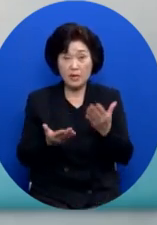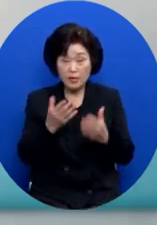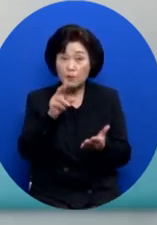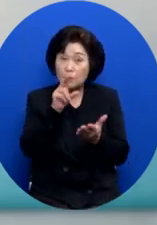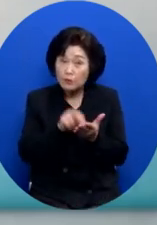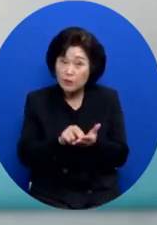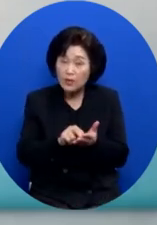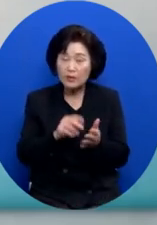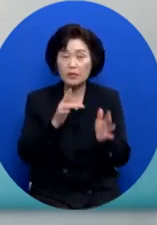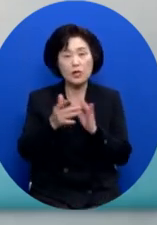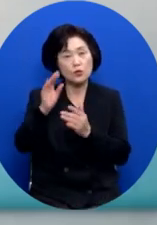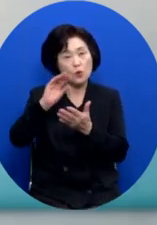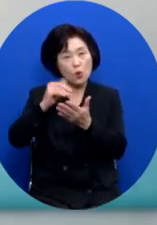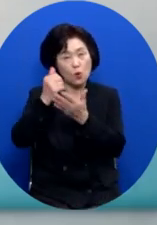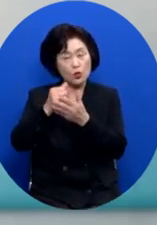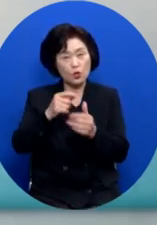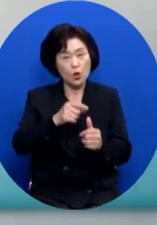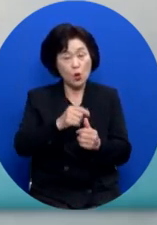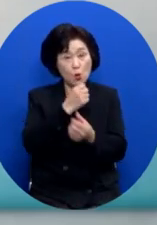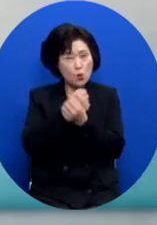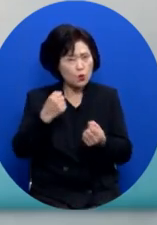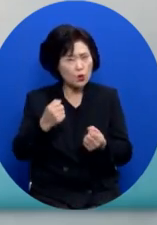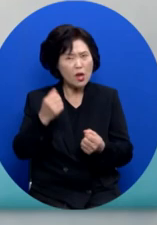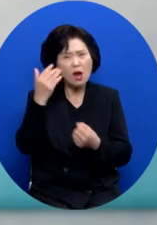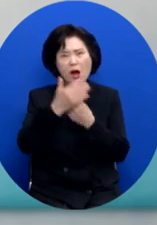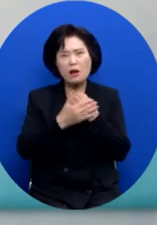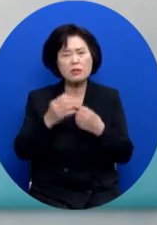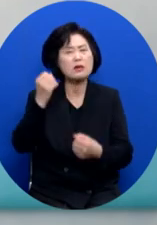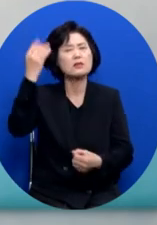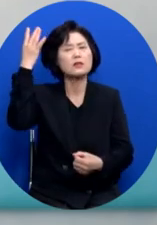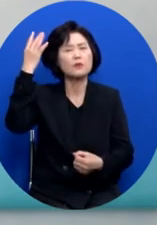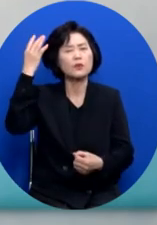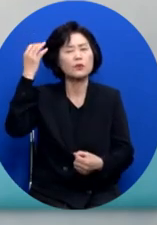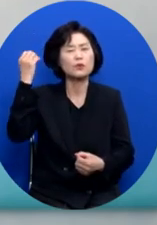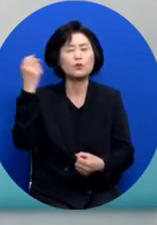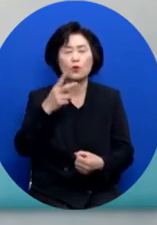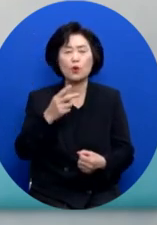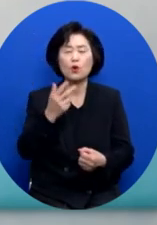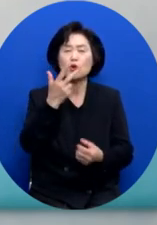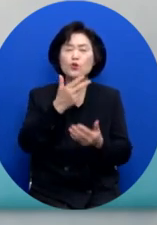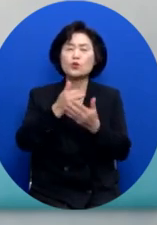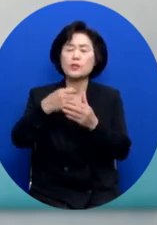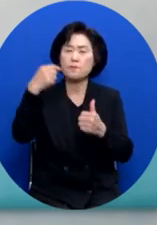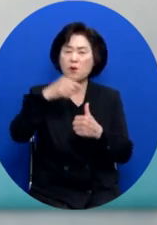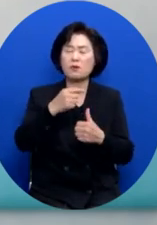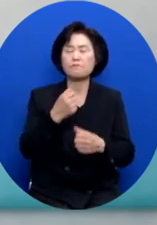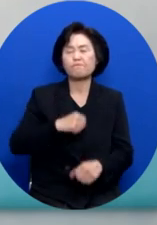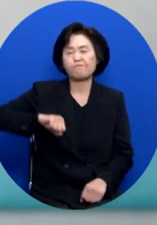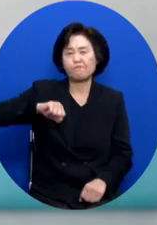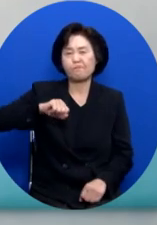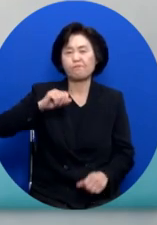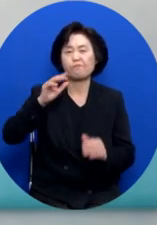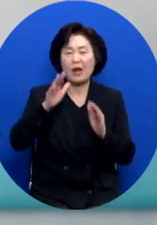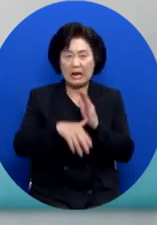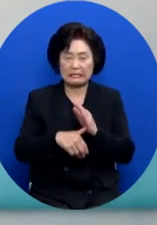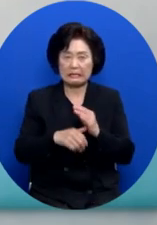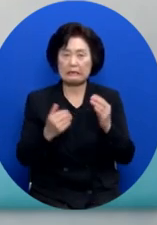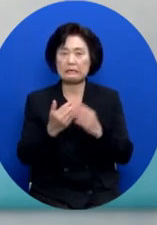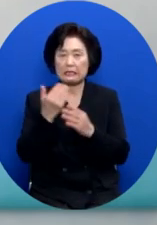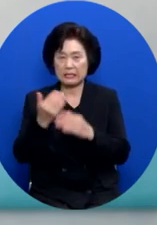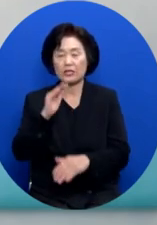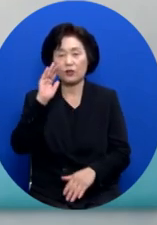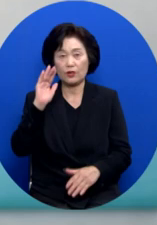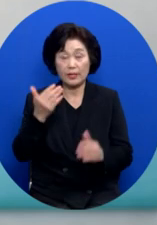그리스도의 구속의 은혜를 망각할 때 또는 서로 사랑하는 주님의 명령에 불순종할 때 심화되게 됩니다.